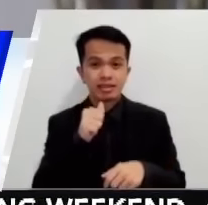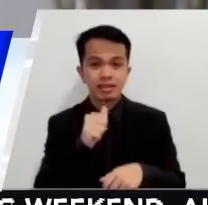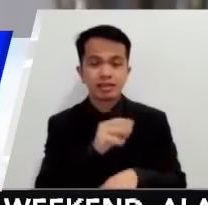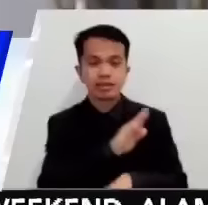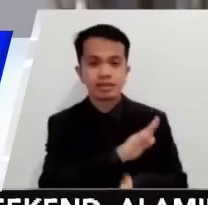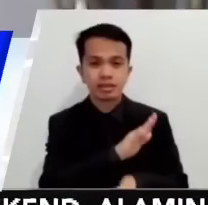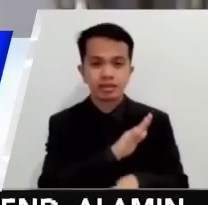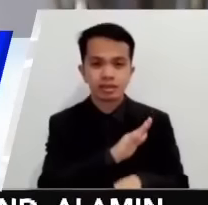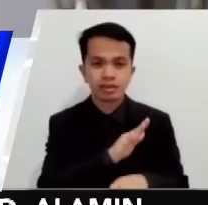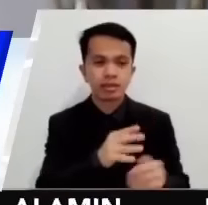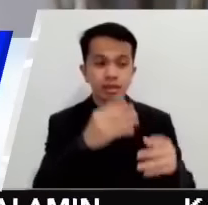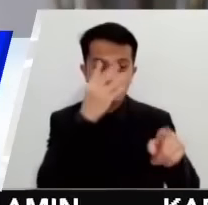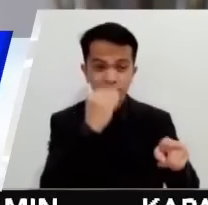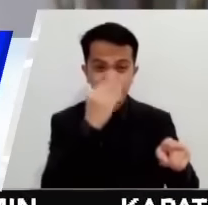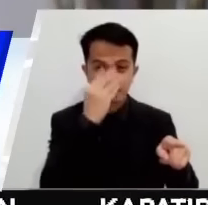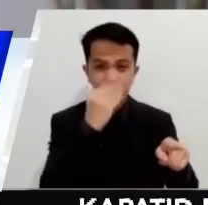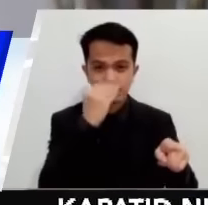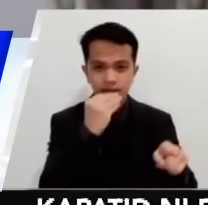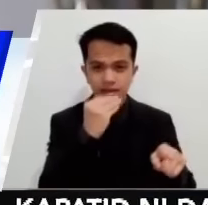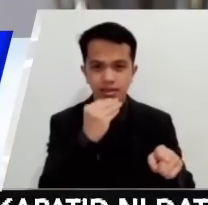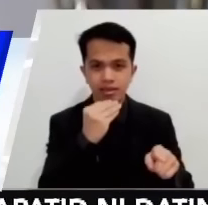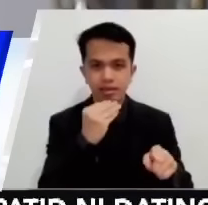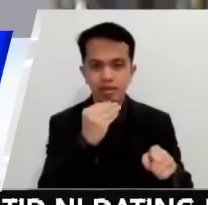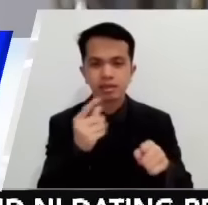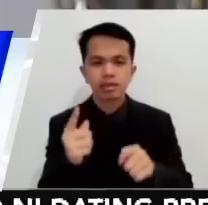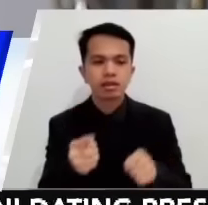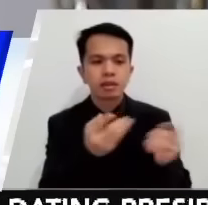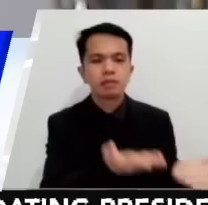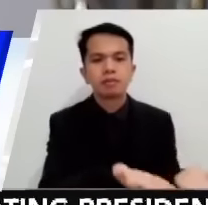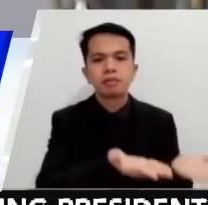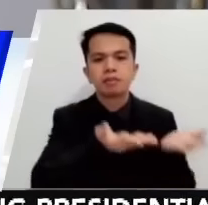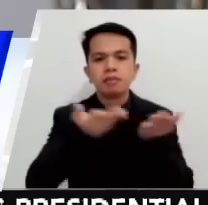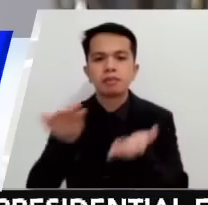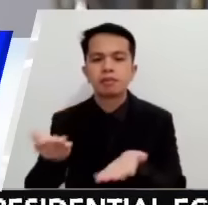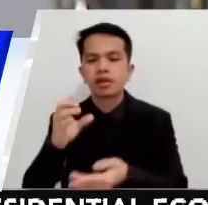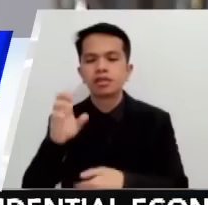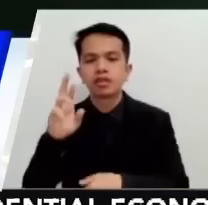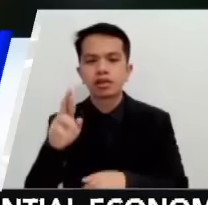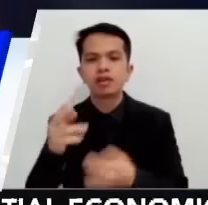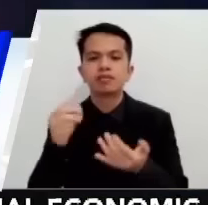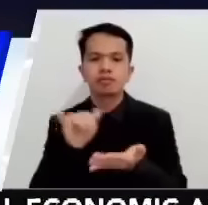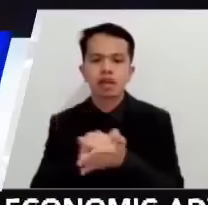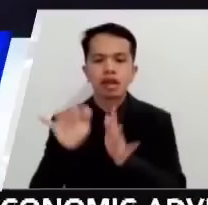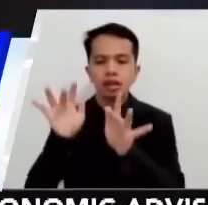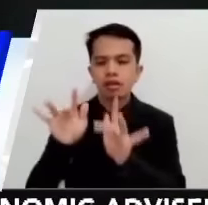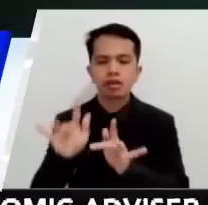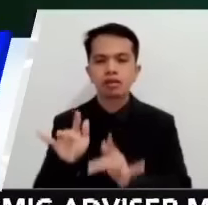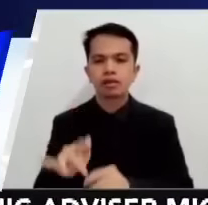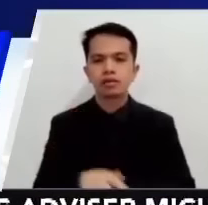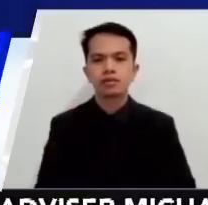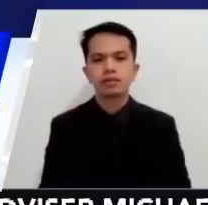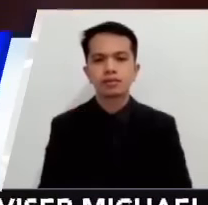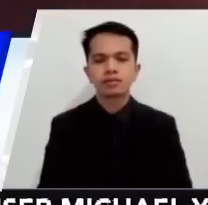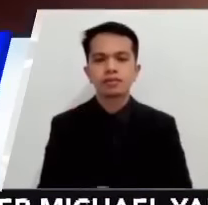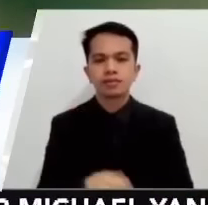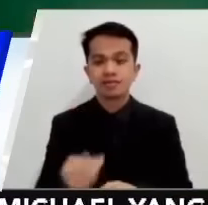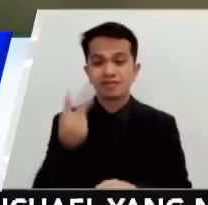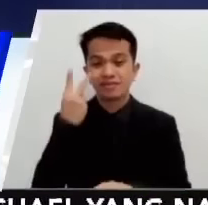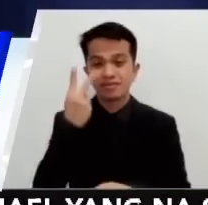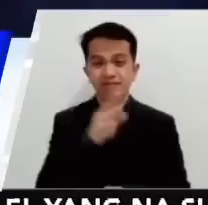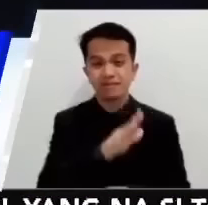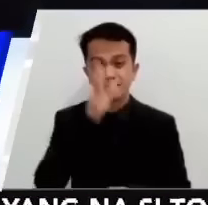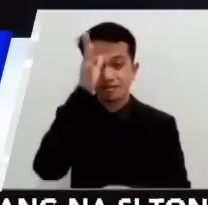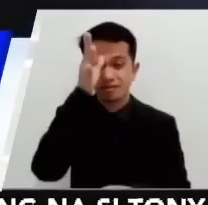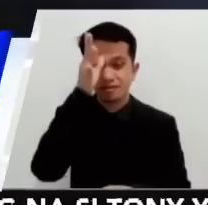natutulog, accordingly, binuhat niya sa CR at doon niya pinagsamantalahan. Nakita raw ng ama ng biktima ang paglabas